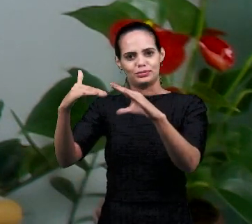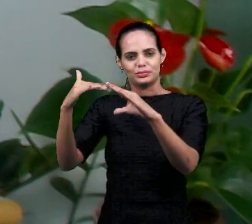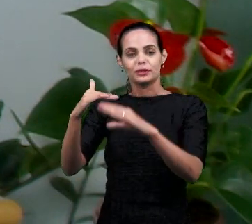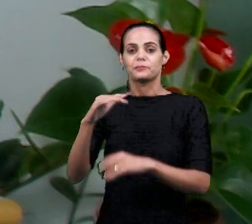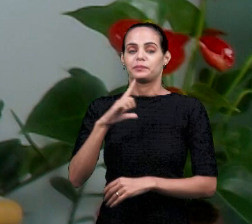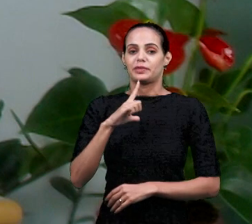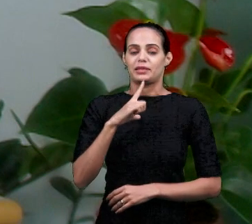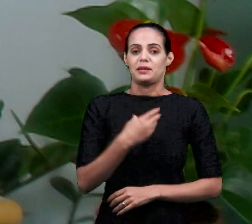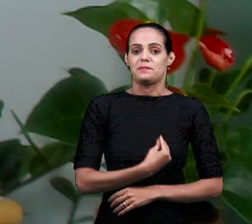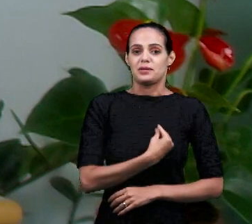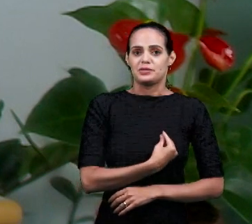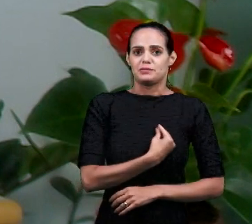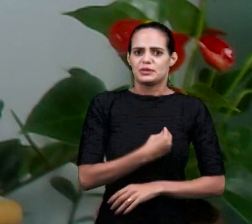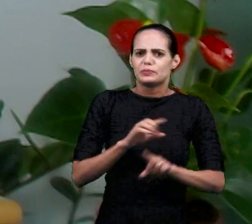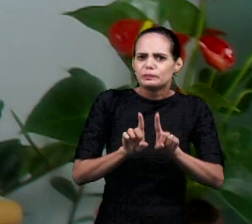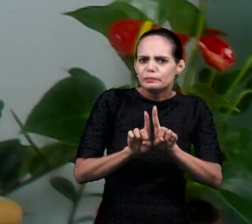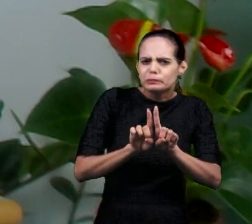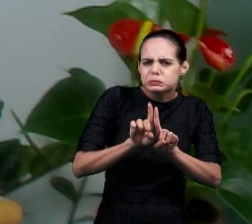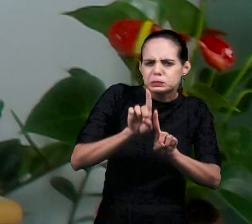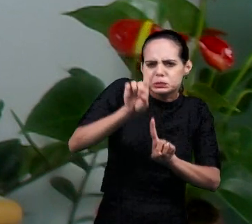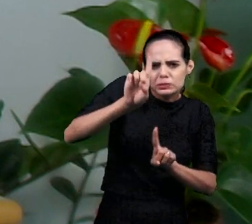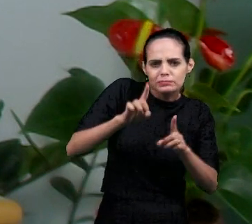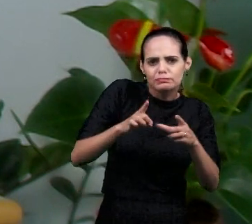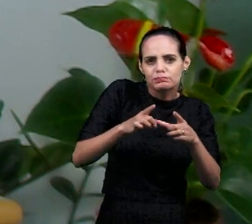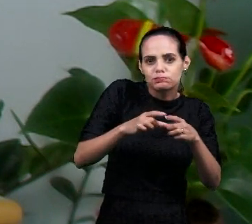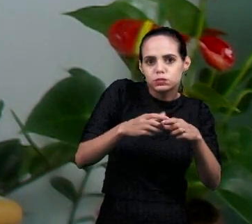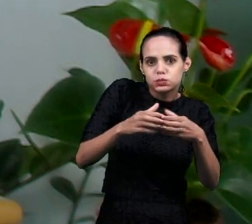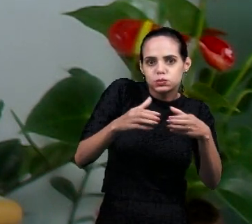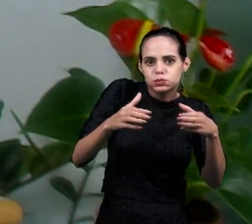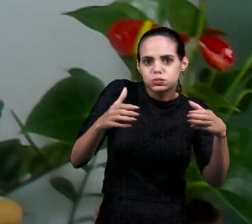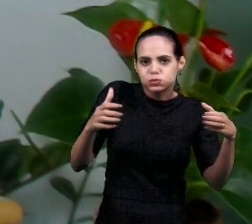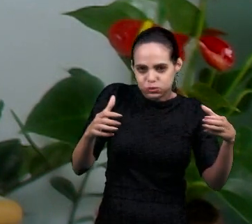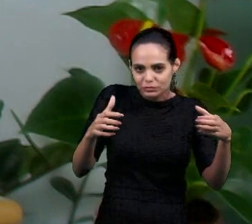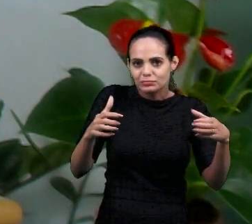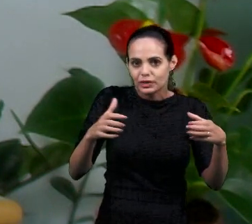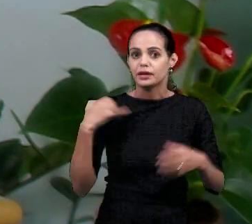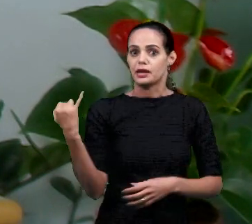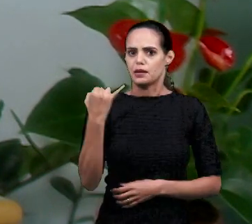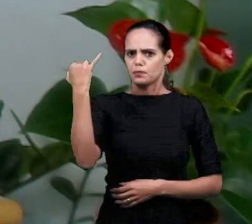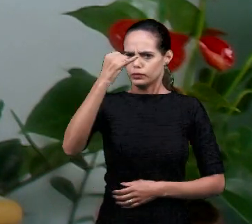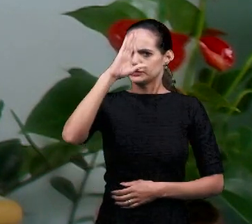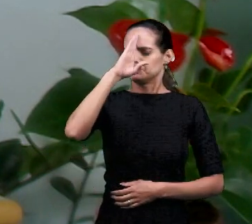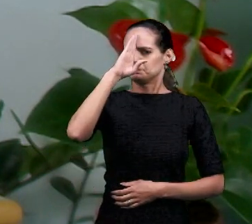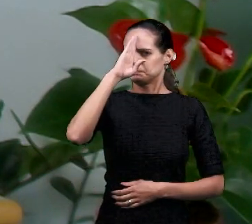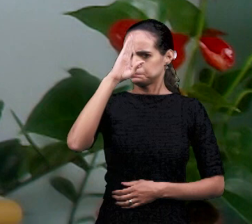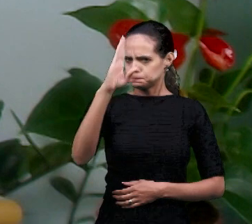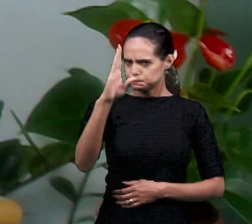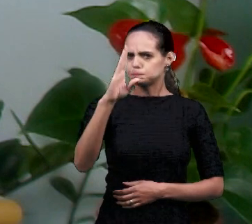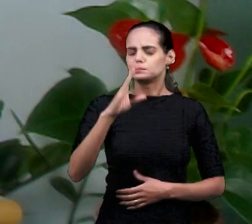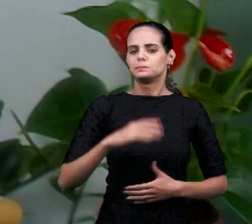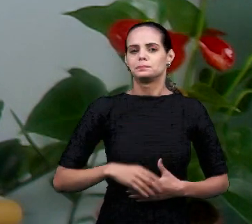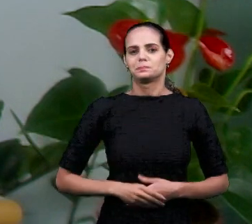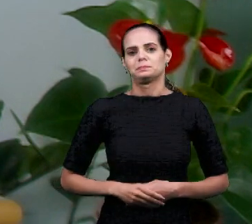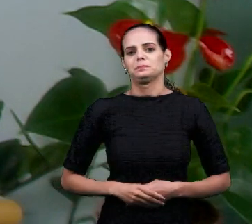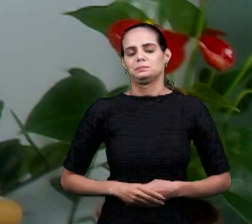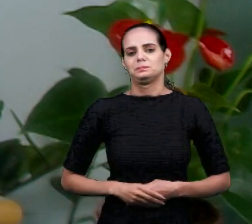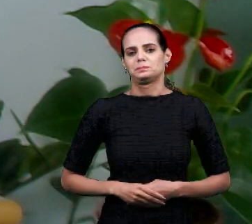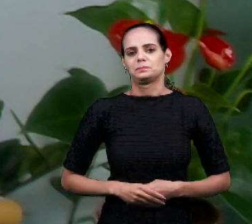cette participation qui pour nous, c'est fondamental. Ce que nous comprenons, d'ailleurs, nous